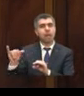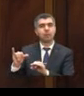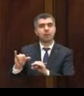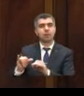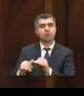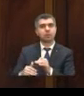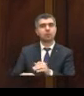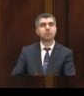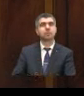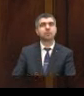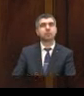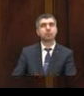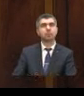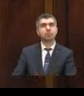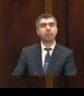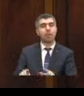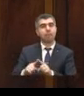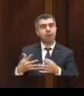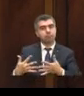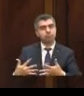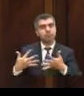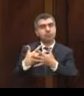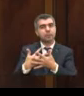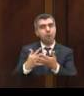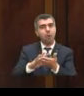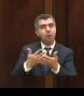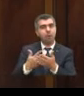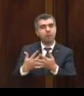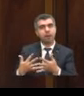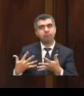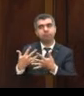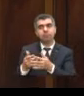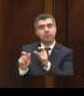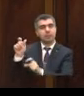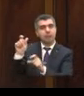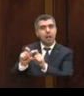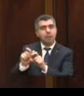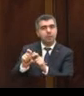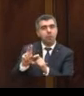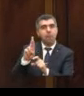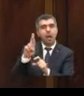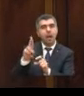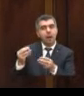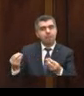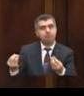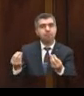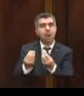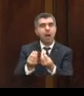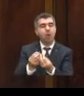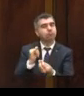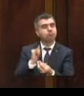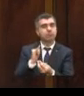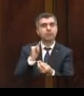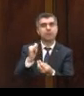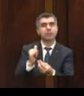إن التلاحم الوجداني الراسخ في الشعور واللاشعور الجمعي، والذي يتأسس من جهة